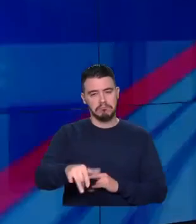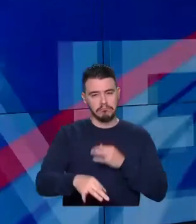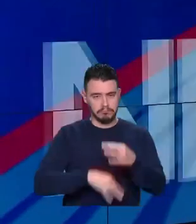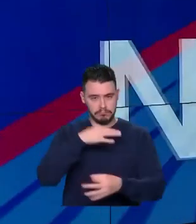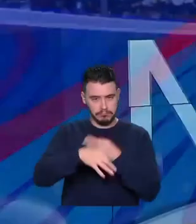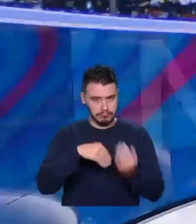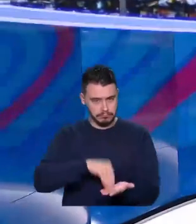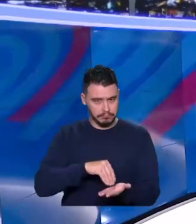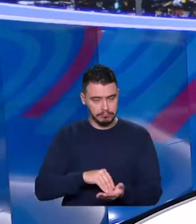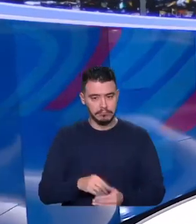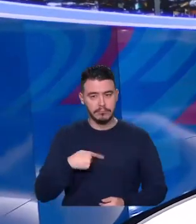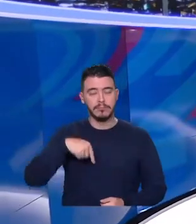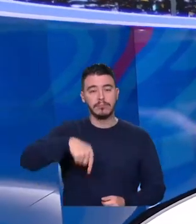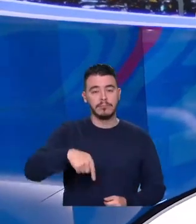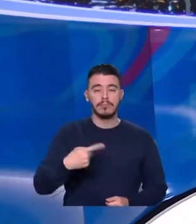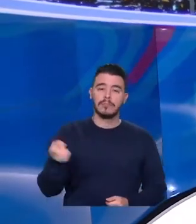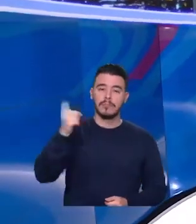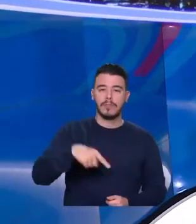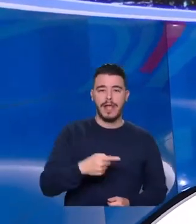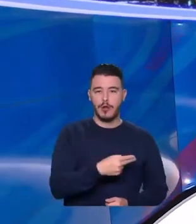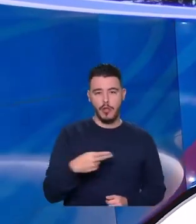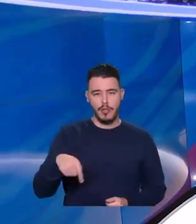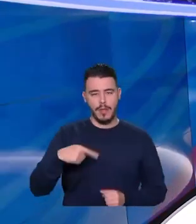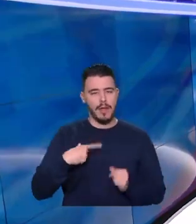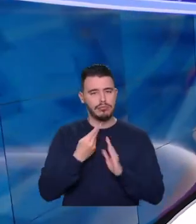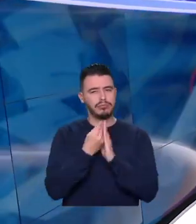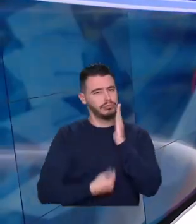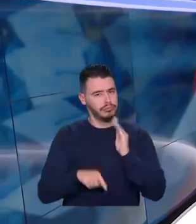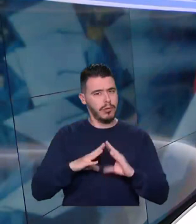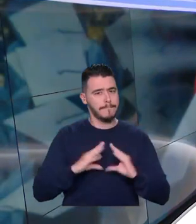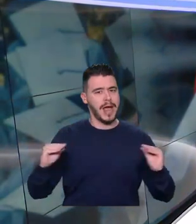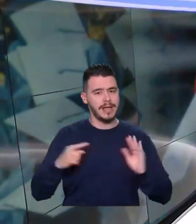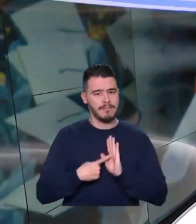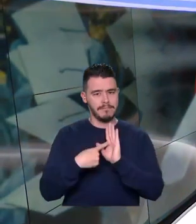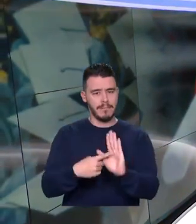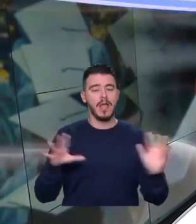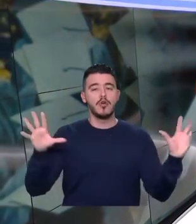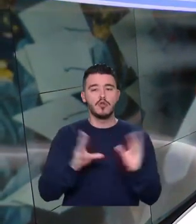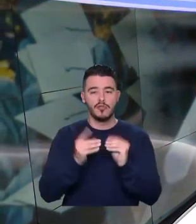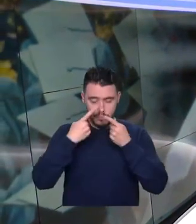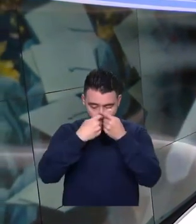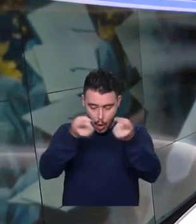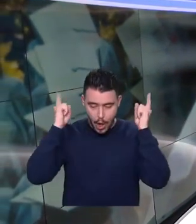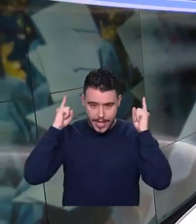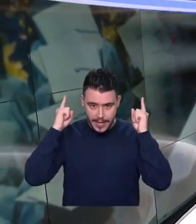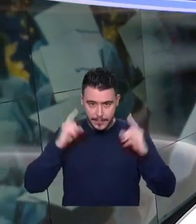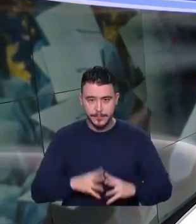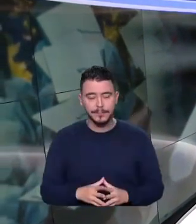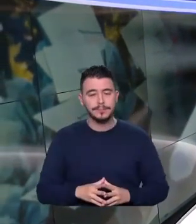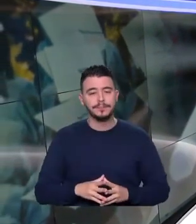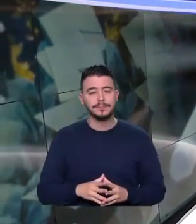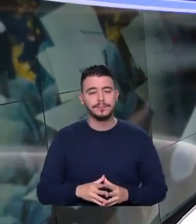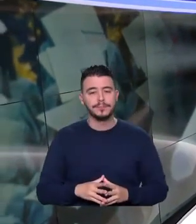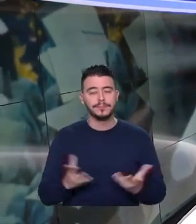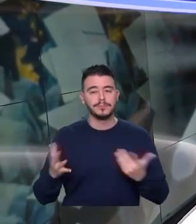Πάμε τώρα και σε ένα θέμα που έχουμε αναδείξει πολύ από το Μέγκα και έχει να κάνει με τα κολέγια, όχι όλα, κάποια από τα κολέγια και